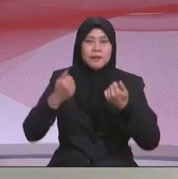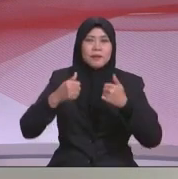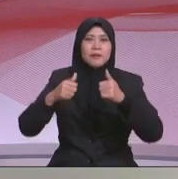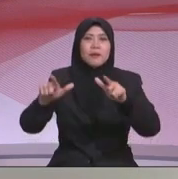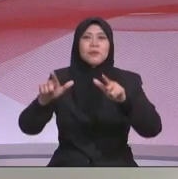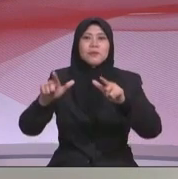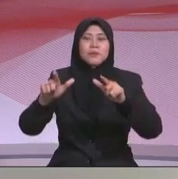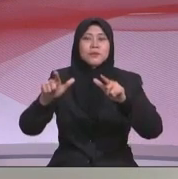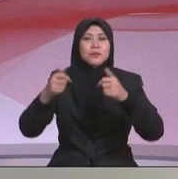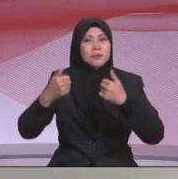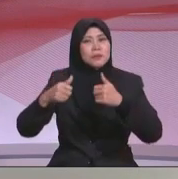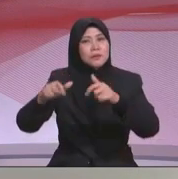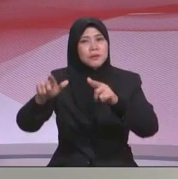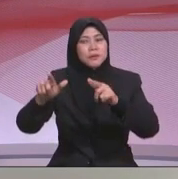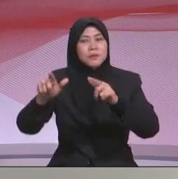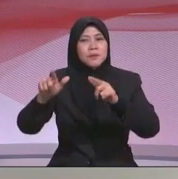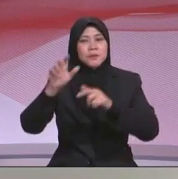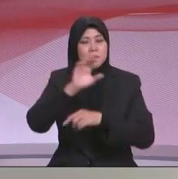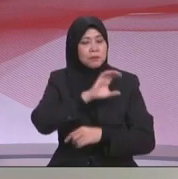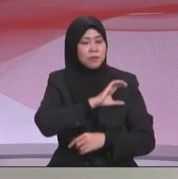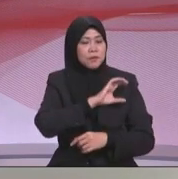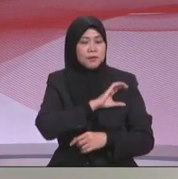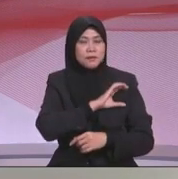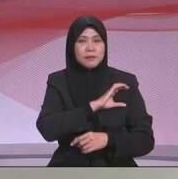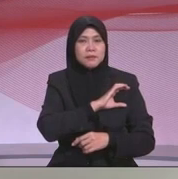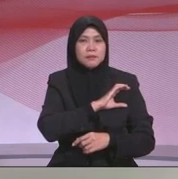kebenaran daripada PDRM